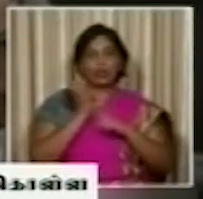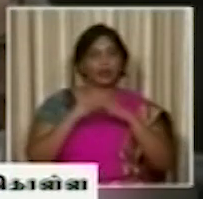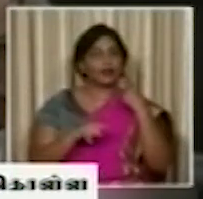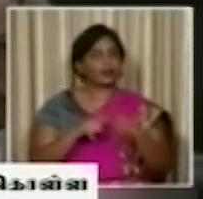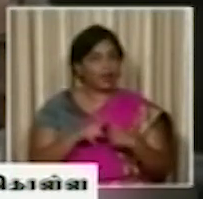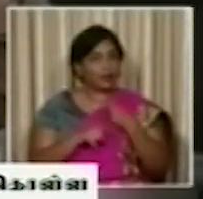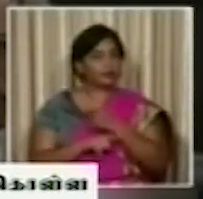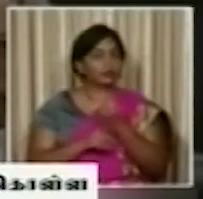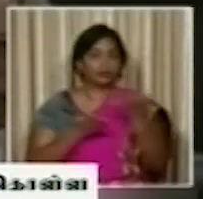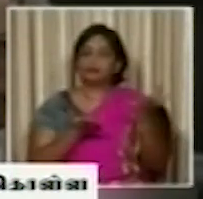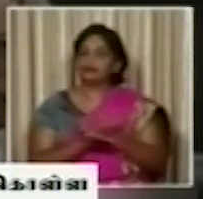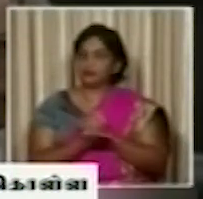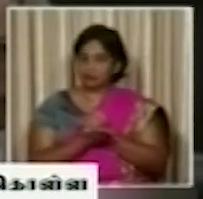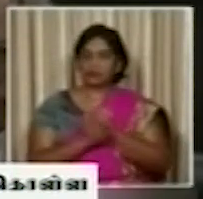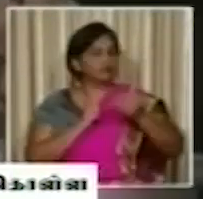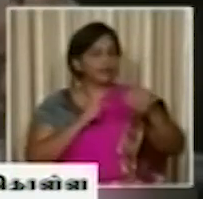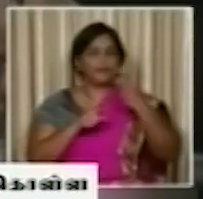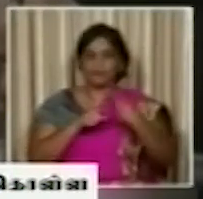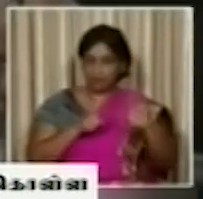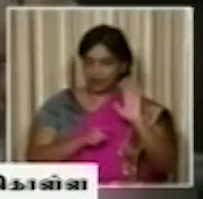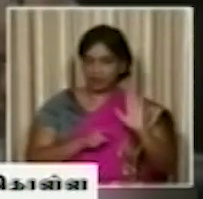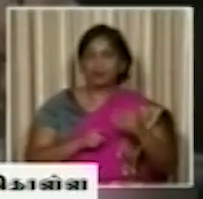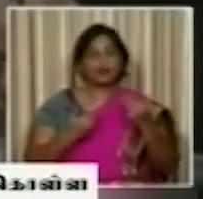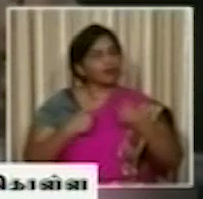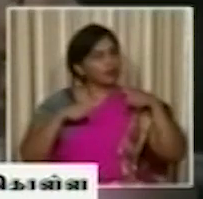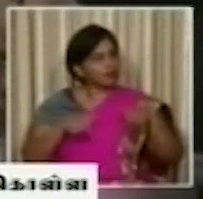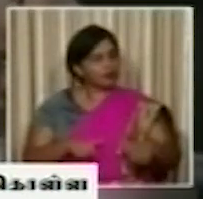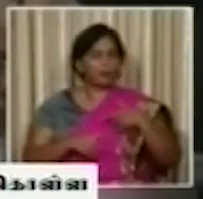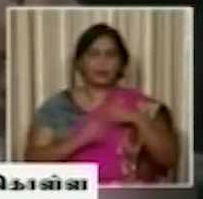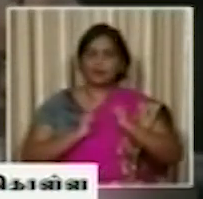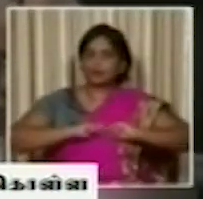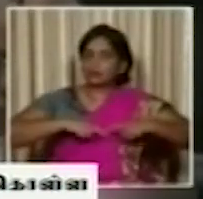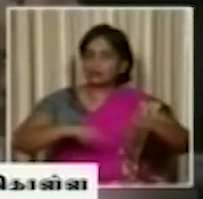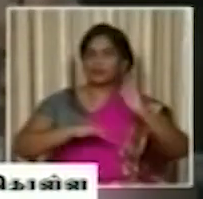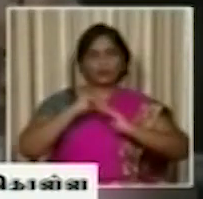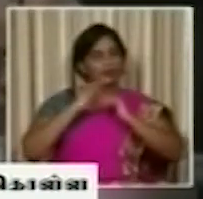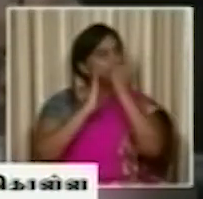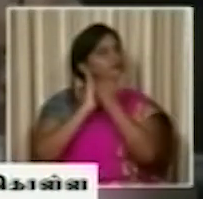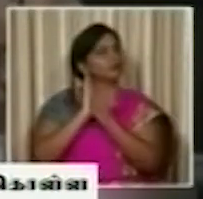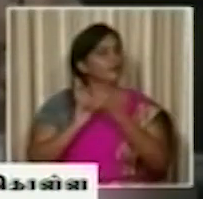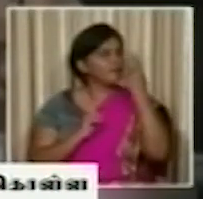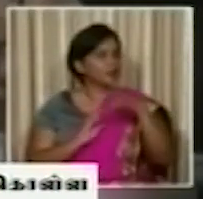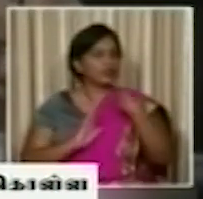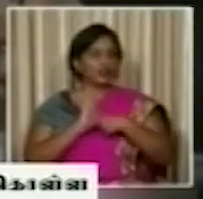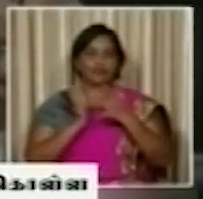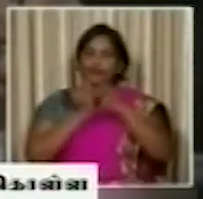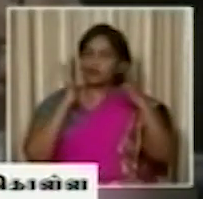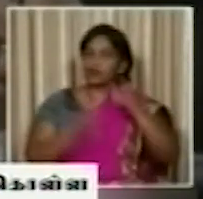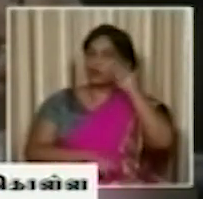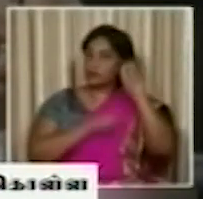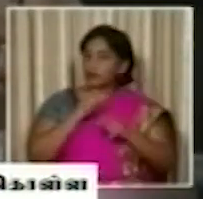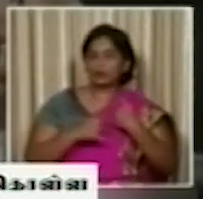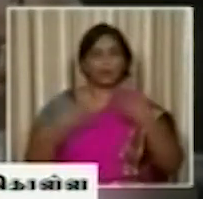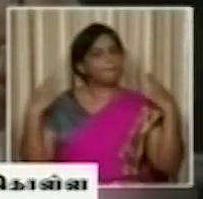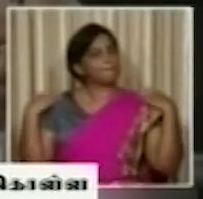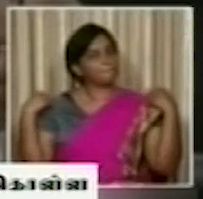வசதிகளையும் சலுகைகளையும் வழங்க முடிந்துள்ளது. இம்மாதத்தில் மின்சார கட்டணத்தில் நிவாரணம் வழங்கப்பட்டுள்ளது. எதிர்வரும் நாட்களில் பாடசாலை புத்தகங்கள், கற்றல்